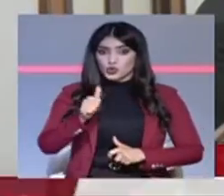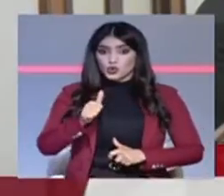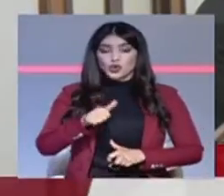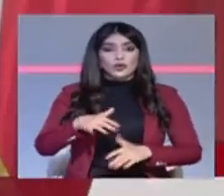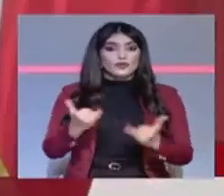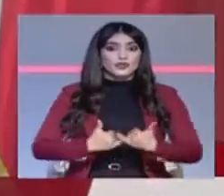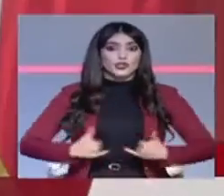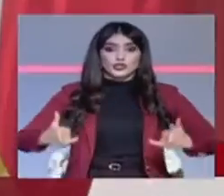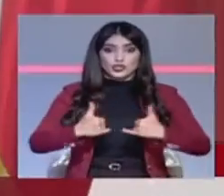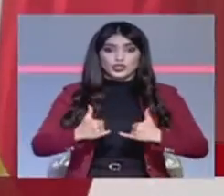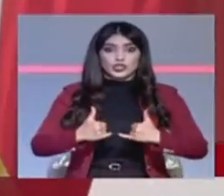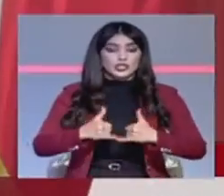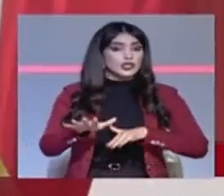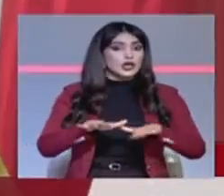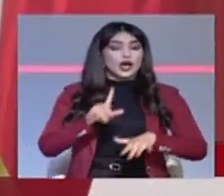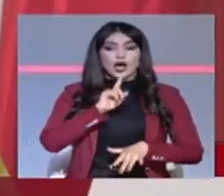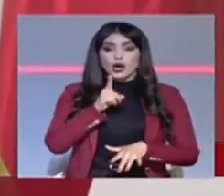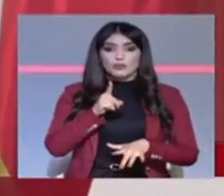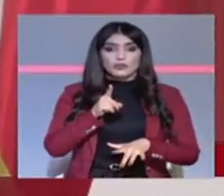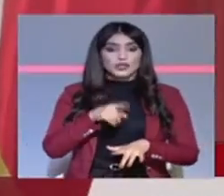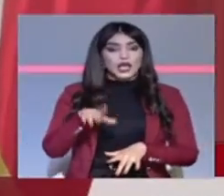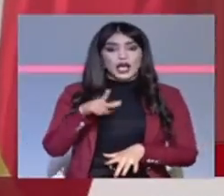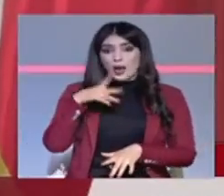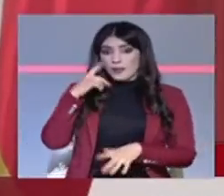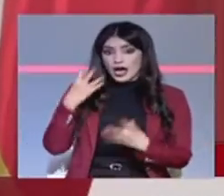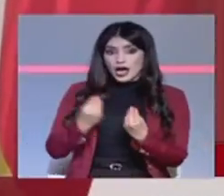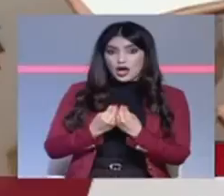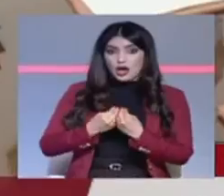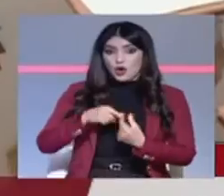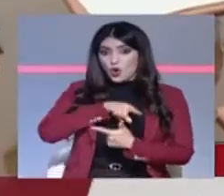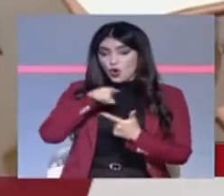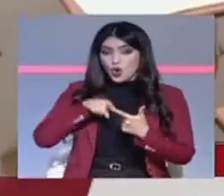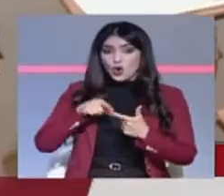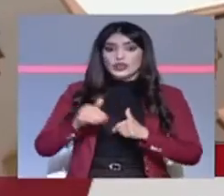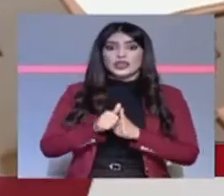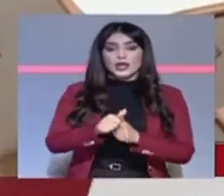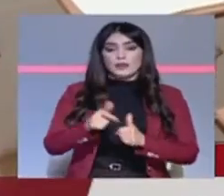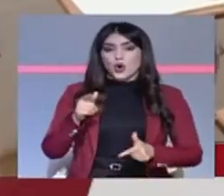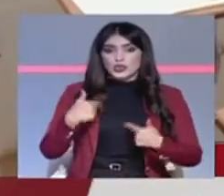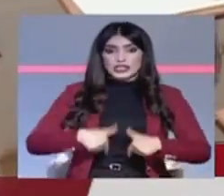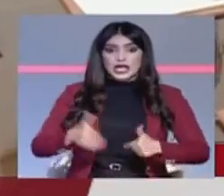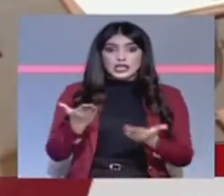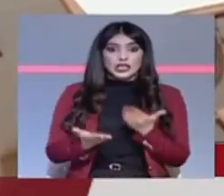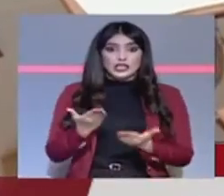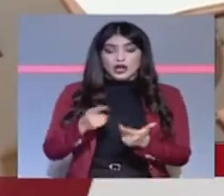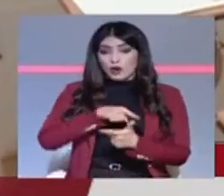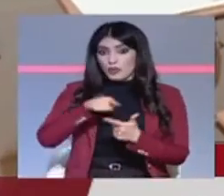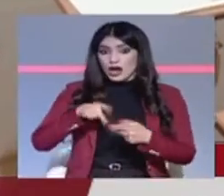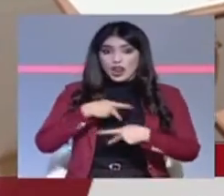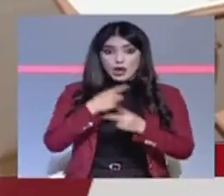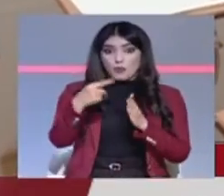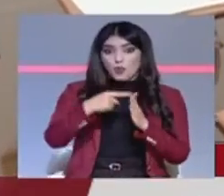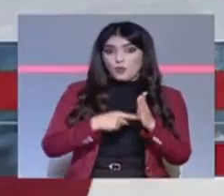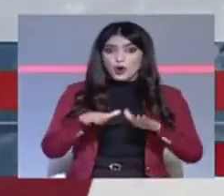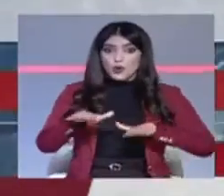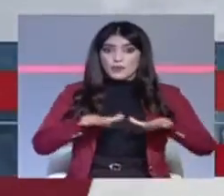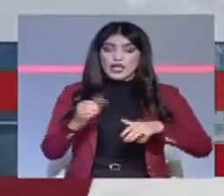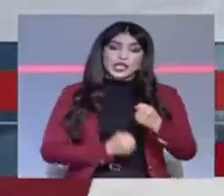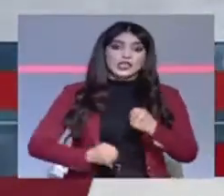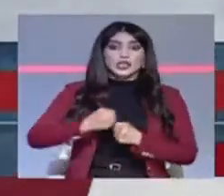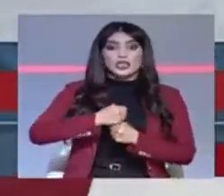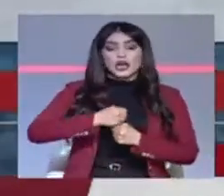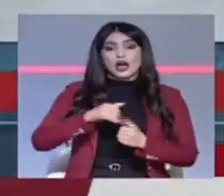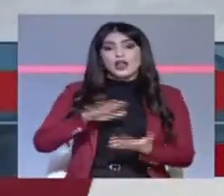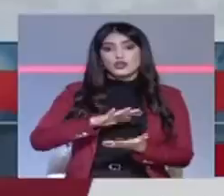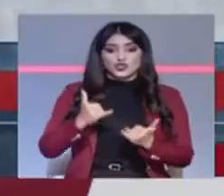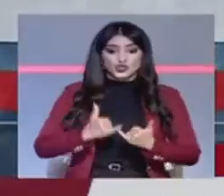جلسه عمل بحضور وزير العدل محمد بوسته عن جمله من الاجراءات لفائده القضاه تمثلت في حديث لجنه صلب